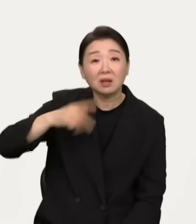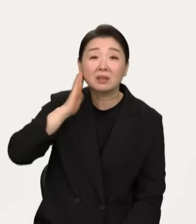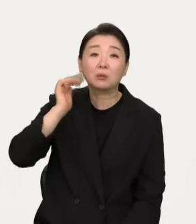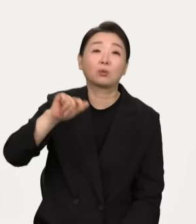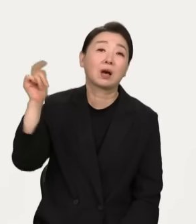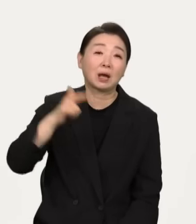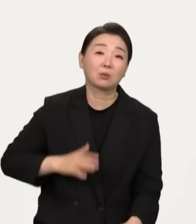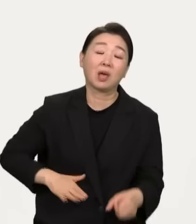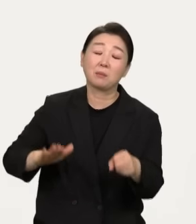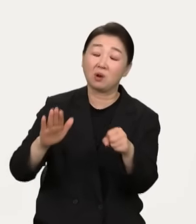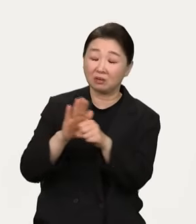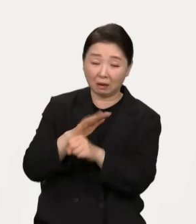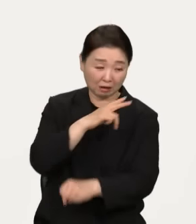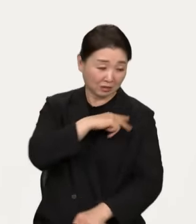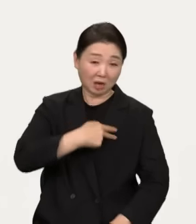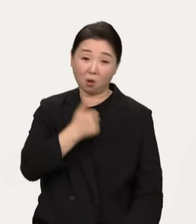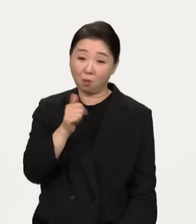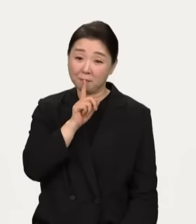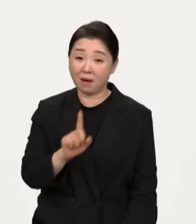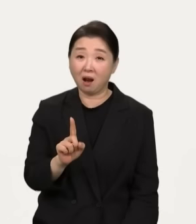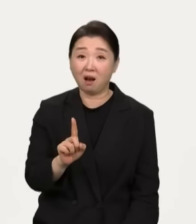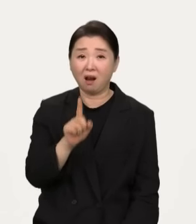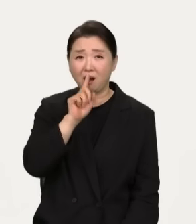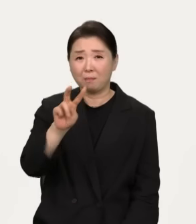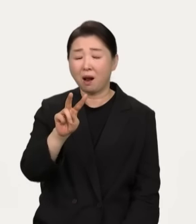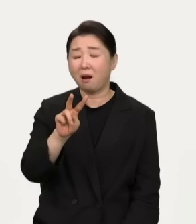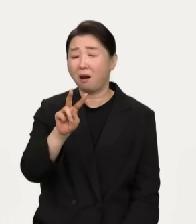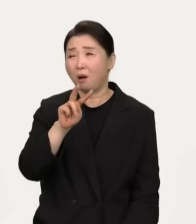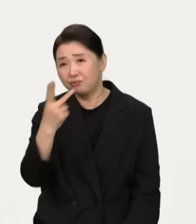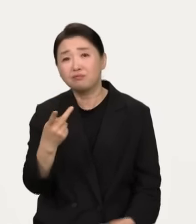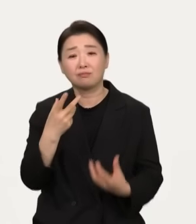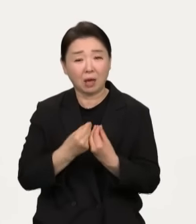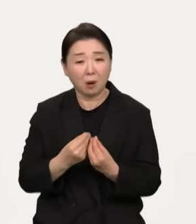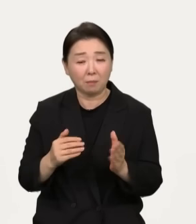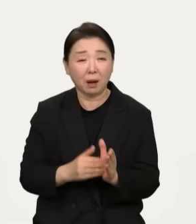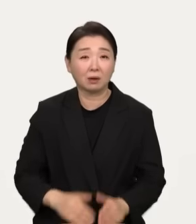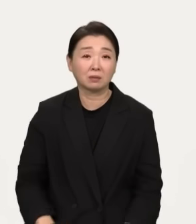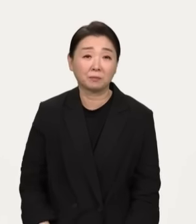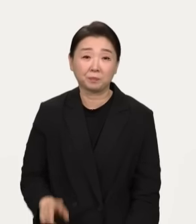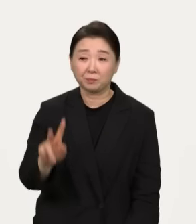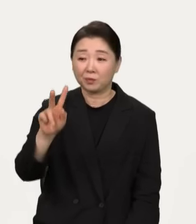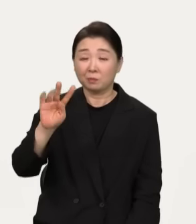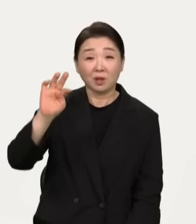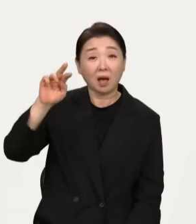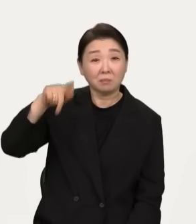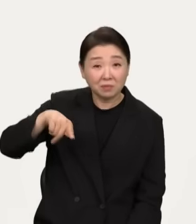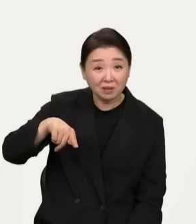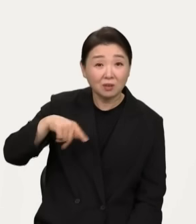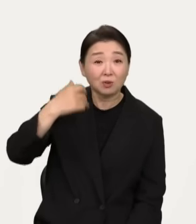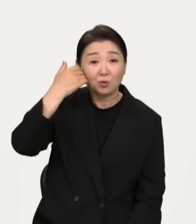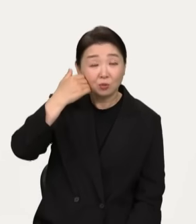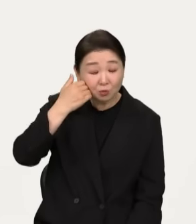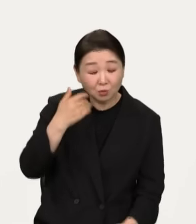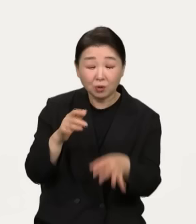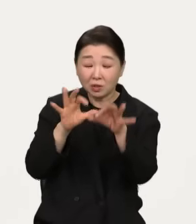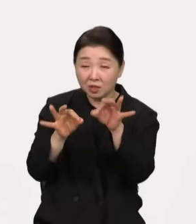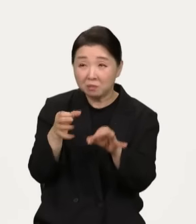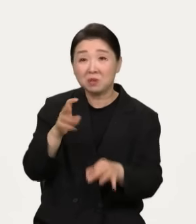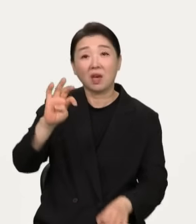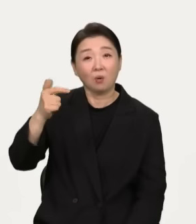해병대 사령관이다 이렇게 해당 발언에 대해서 해명도 직접했습니다 아 VIP 김경환 해병대 사령관이었다네